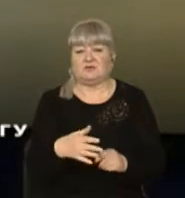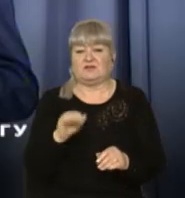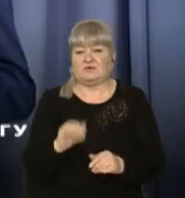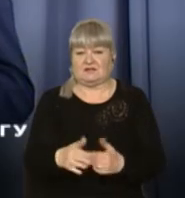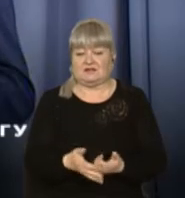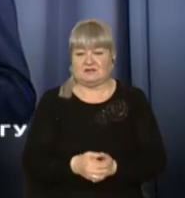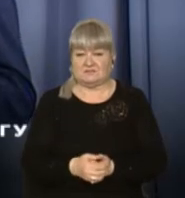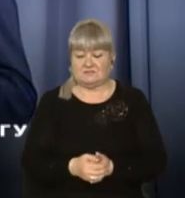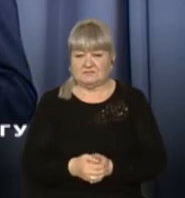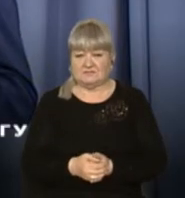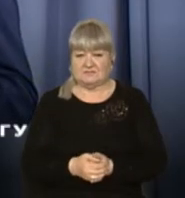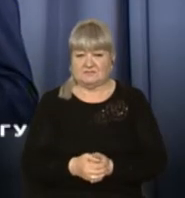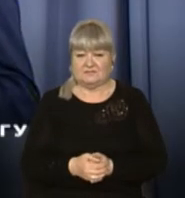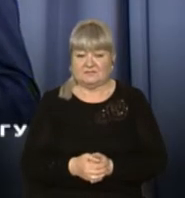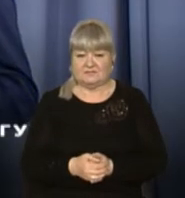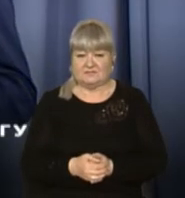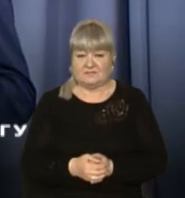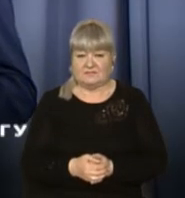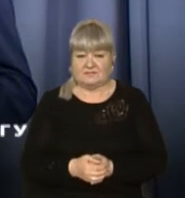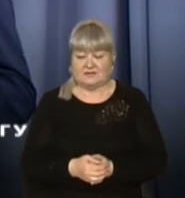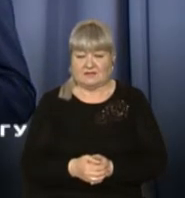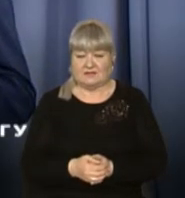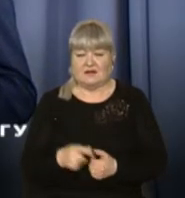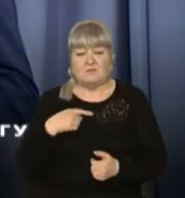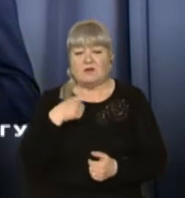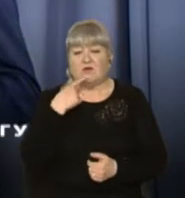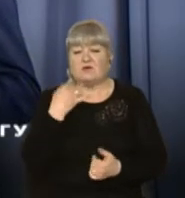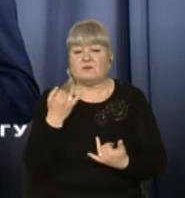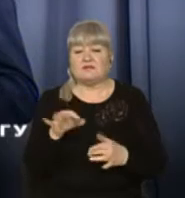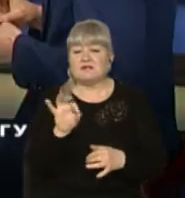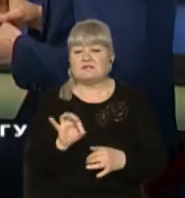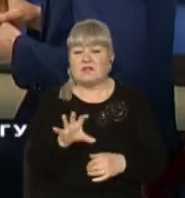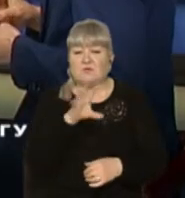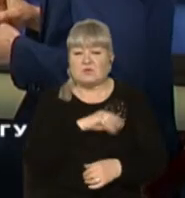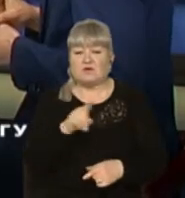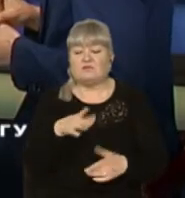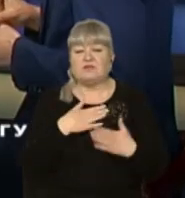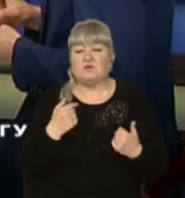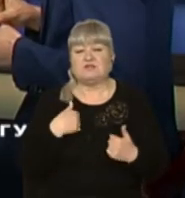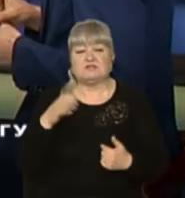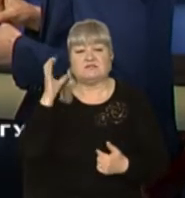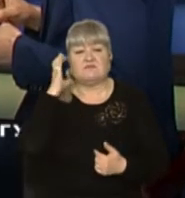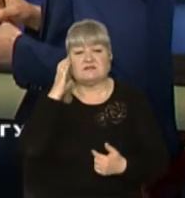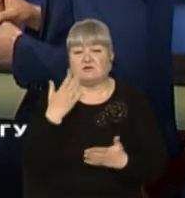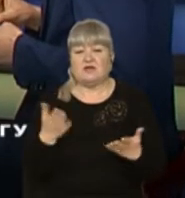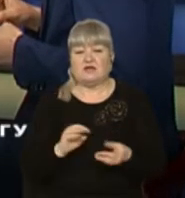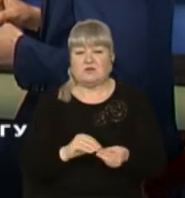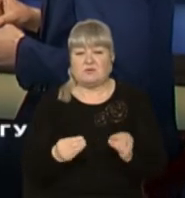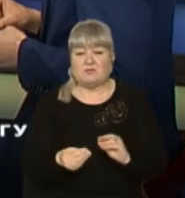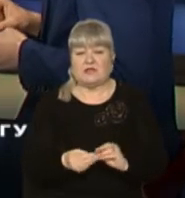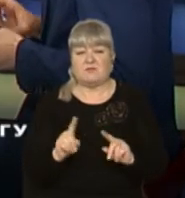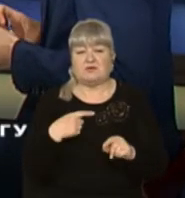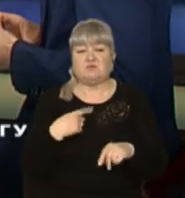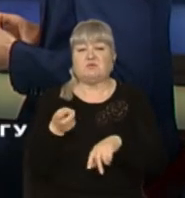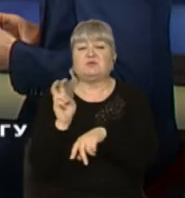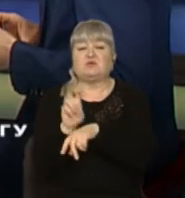не доходи першого заступника, а, власне, але ми дорога. Але ми про що говоримо? Він навіть не хоче нас вислухати. Які проблеми? Чому ми до нього